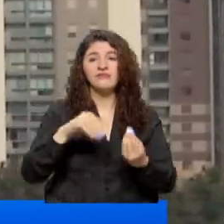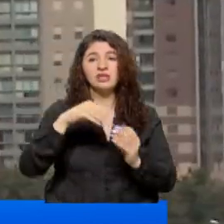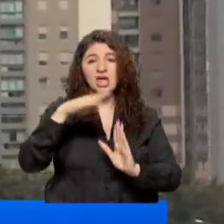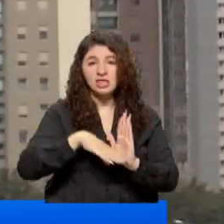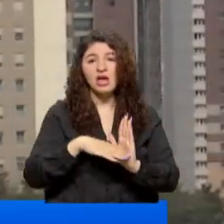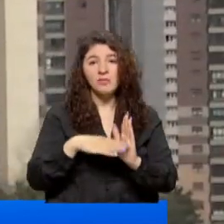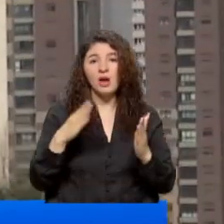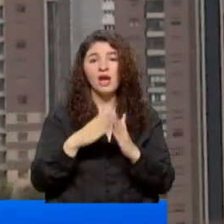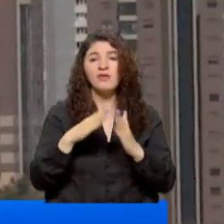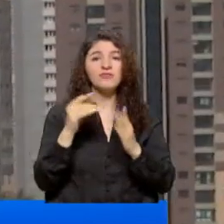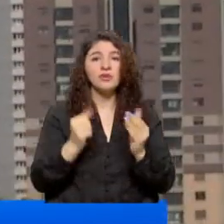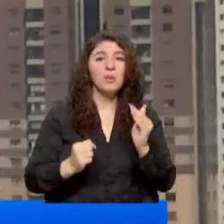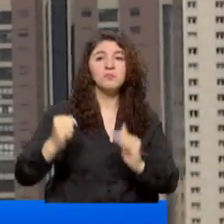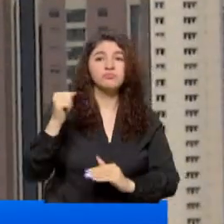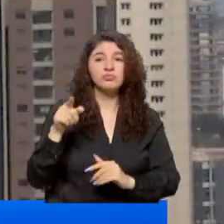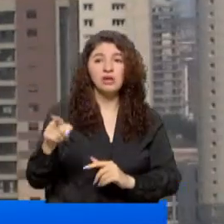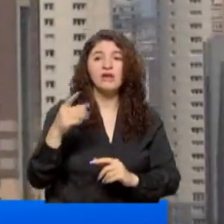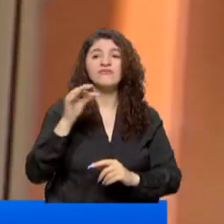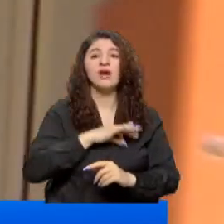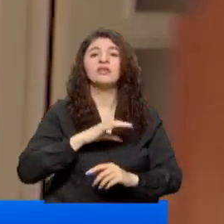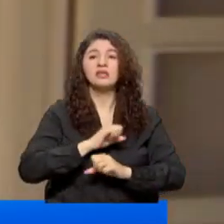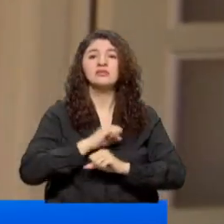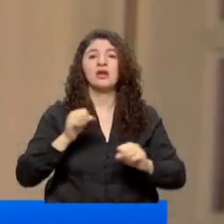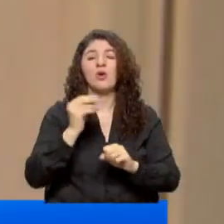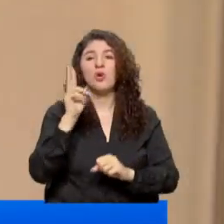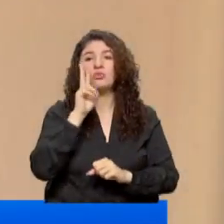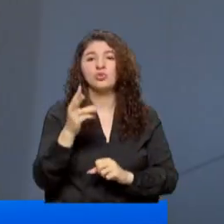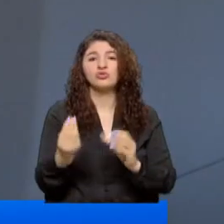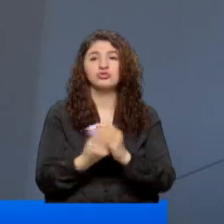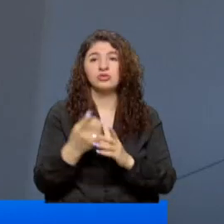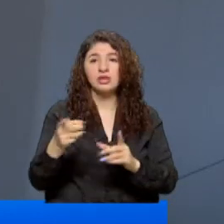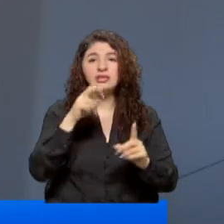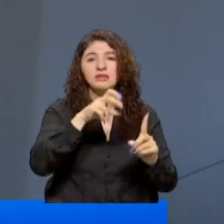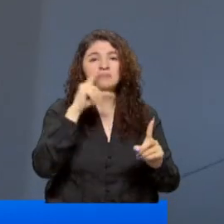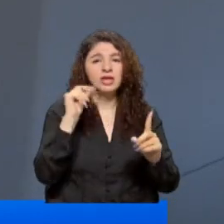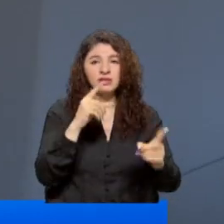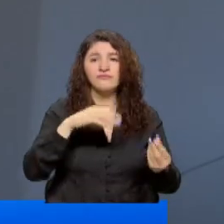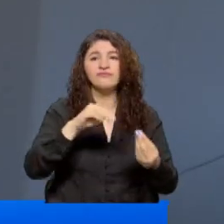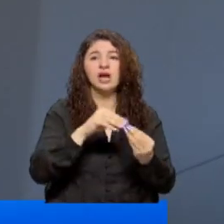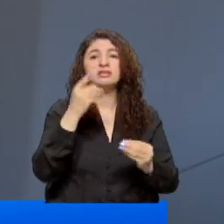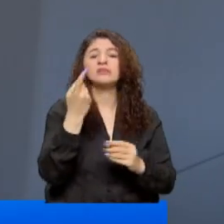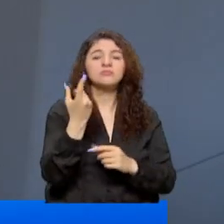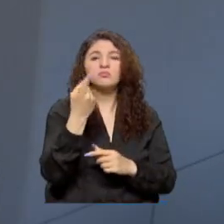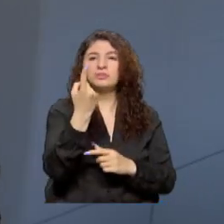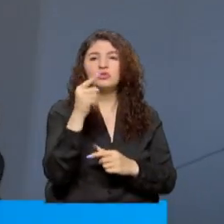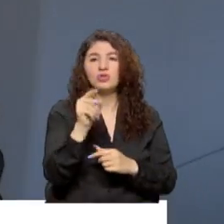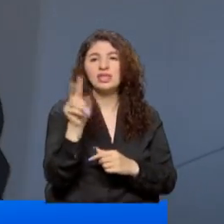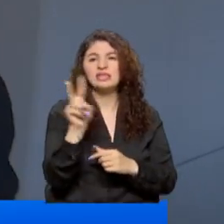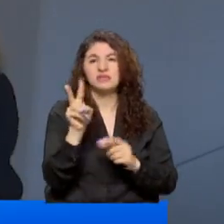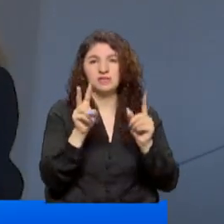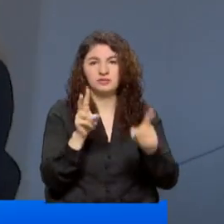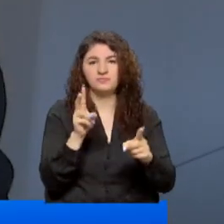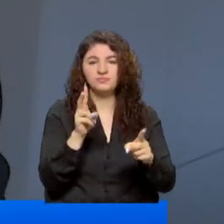faizinde Ama konutlardaki fiyat artışı faydadan çok zarar olarak döndü alıcıya 8 Mayısta faiz oranımız